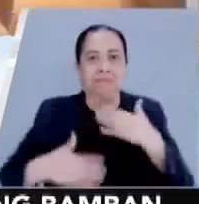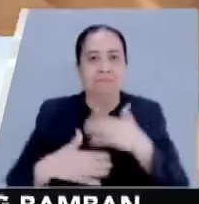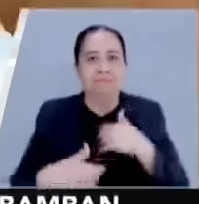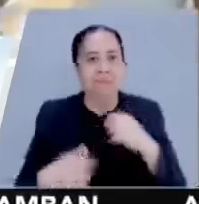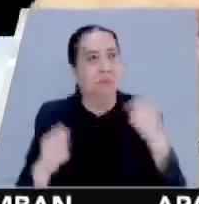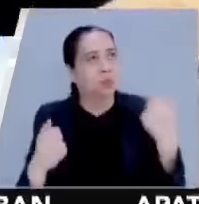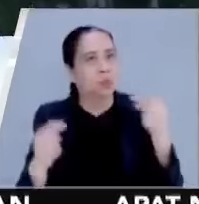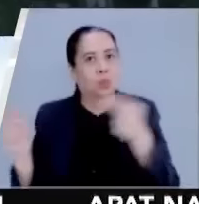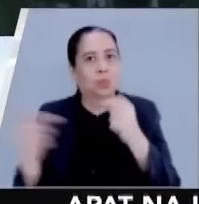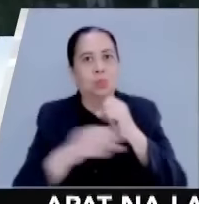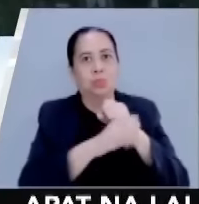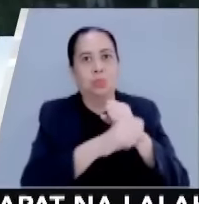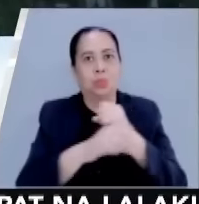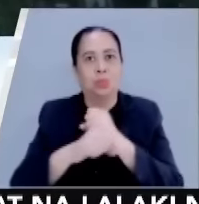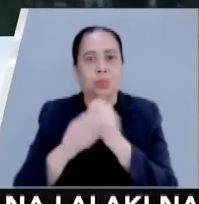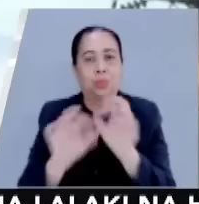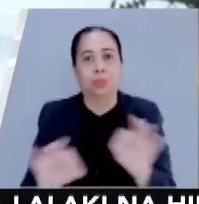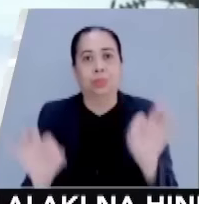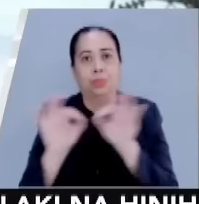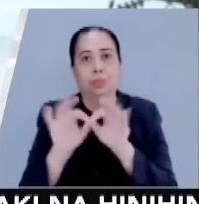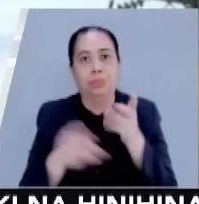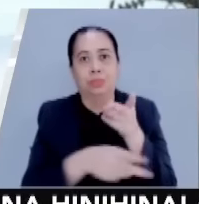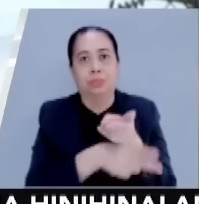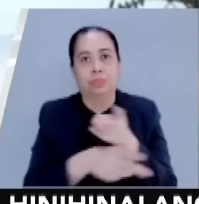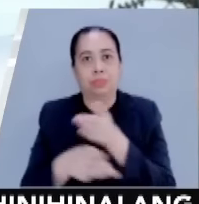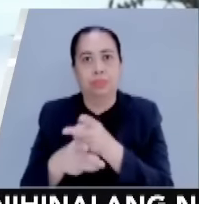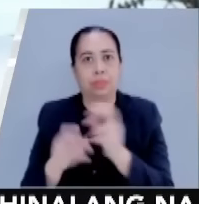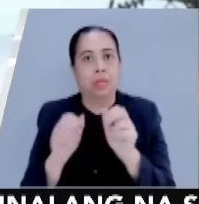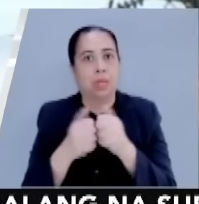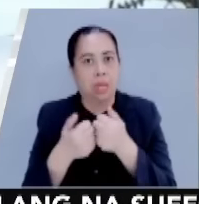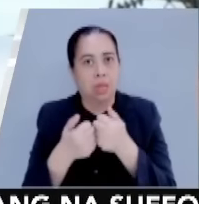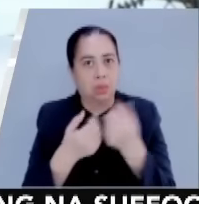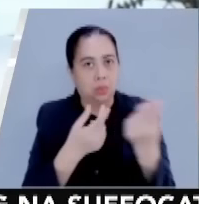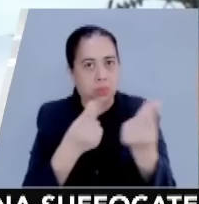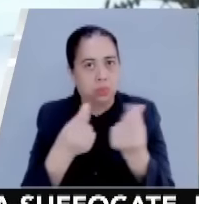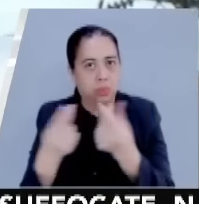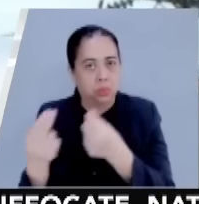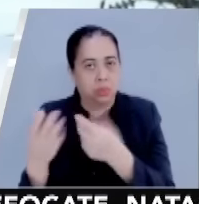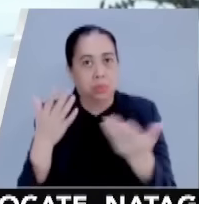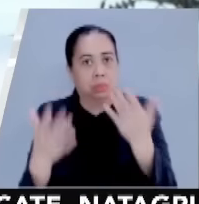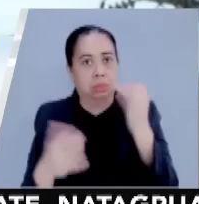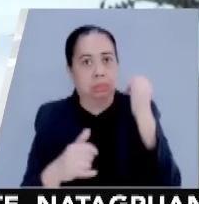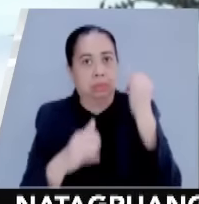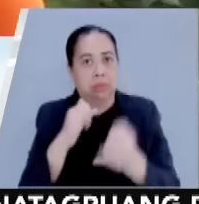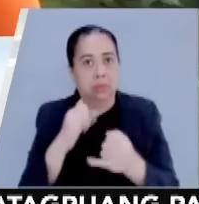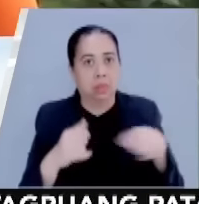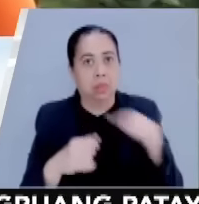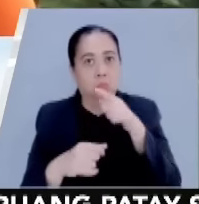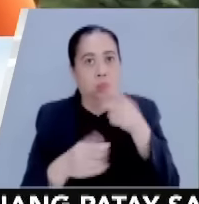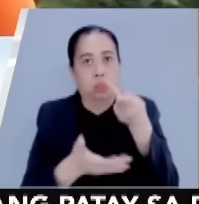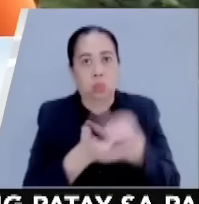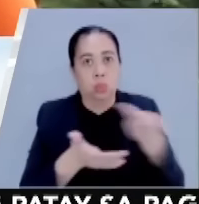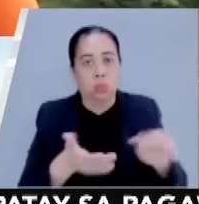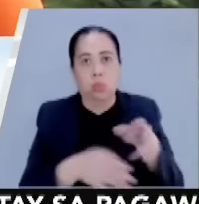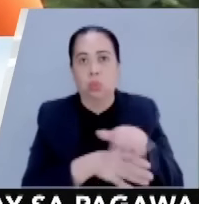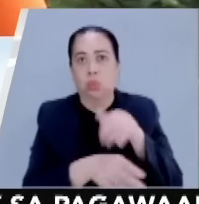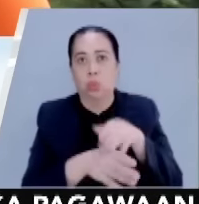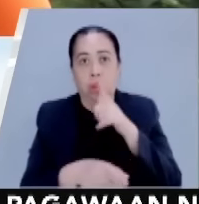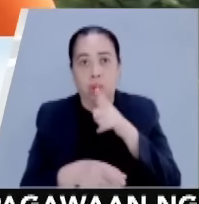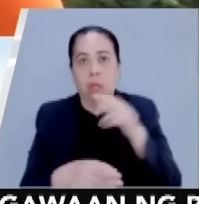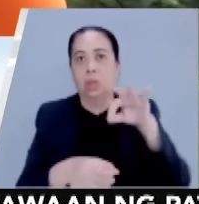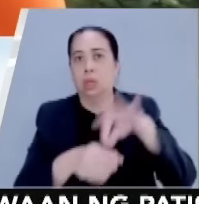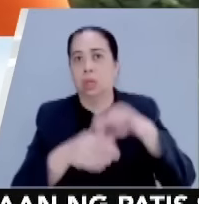kampanya, mahalagang bantayan din kung paano yan ginagawa dahil baka sa dulo, butante ang talo. Ang mas concern